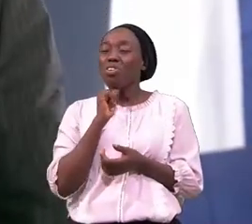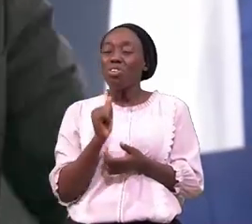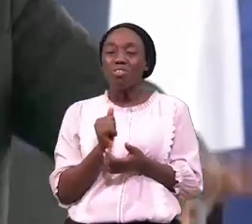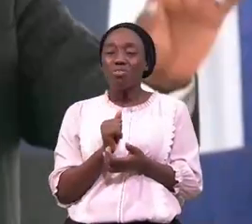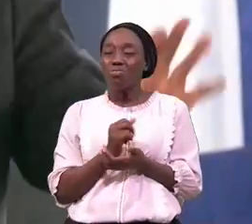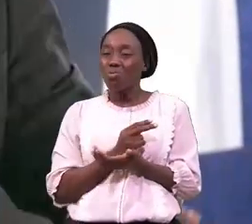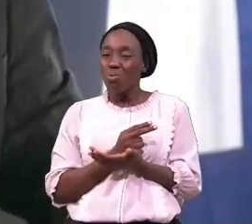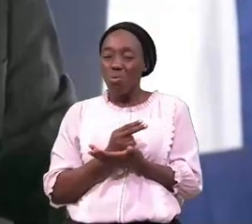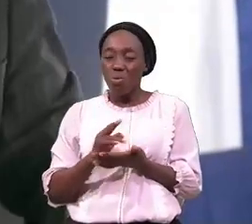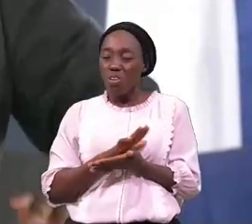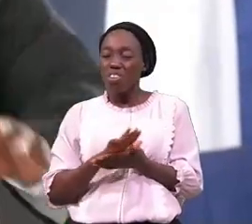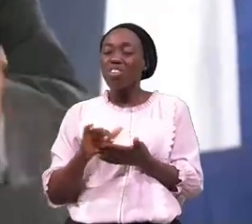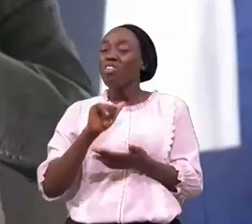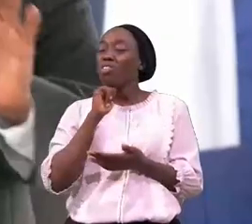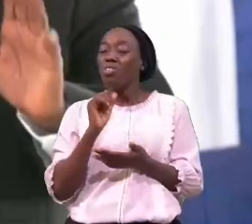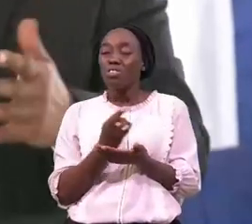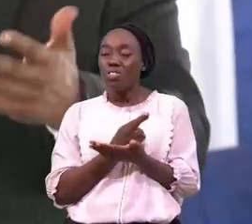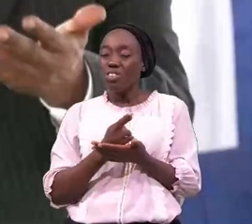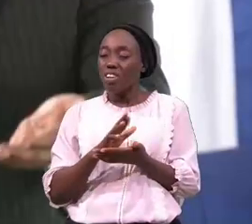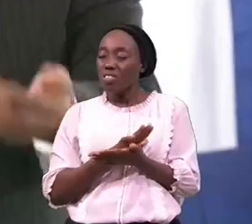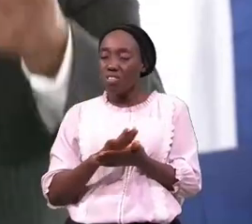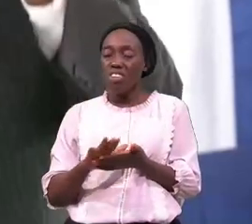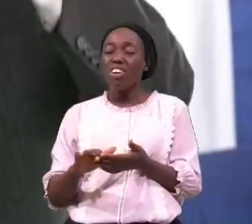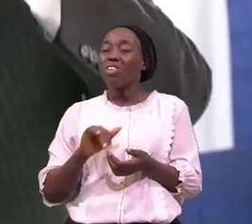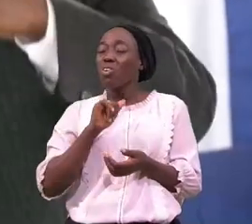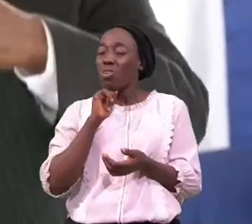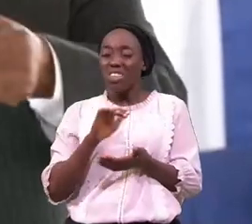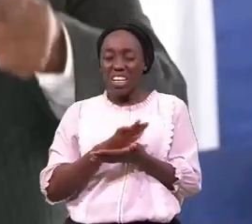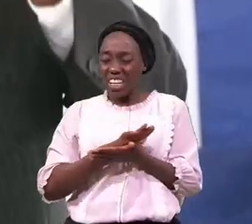Qui n'est pas juste, impur.